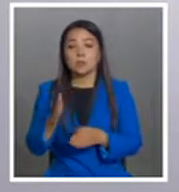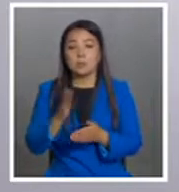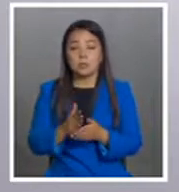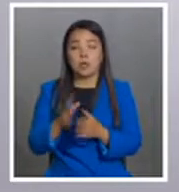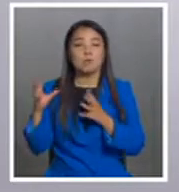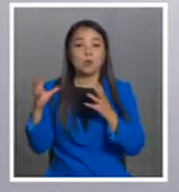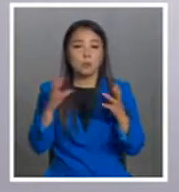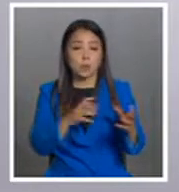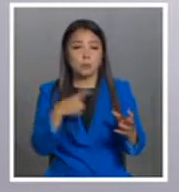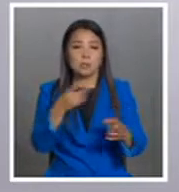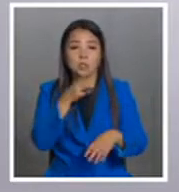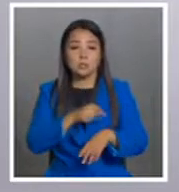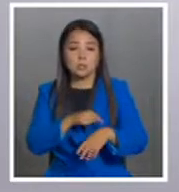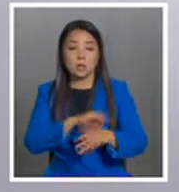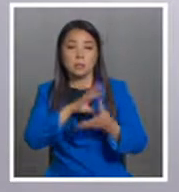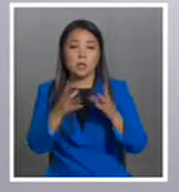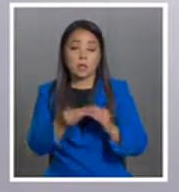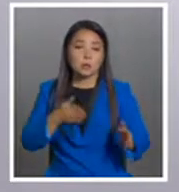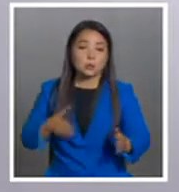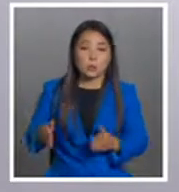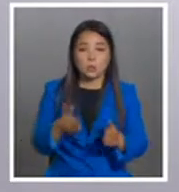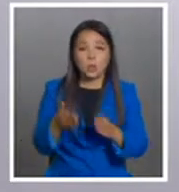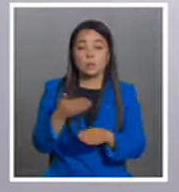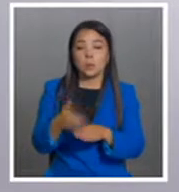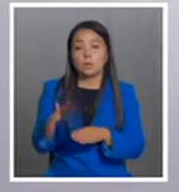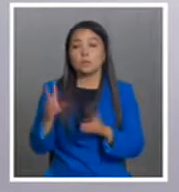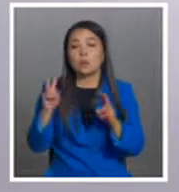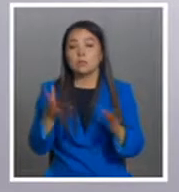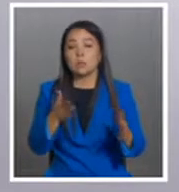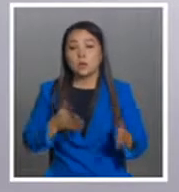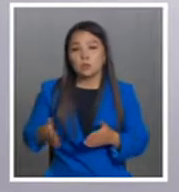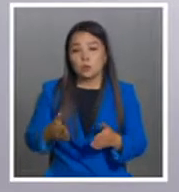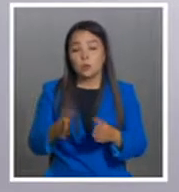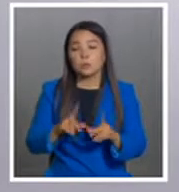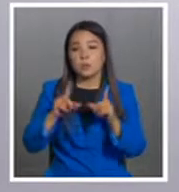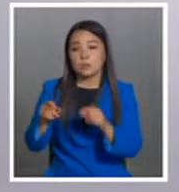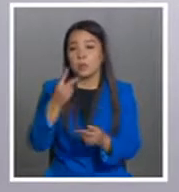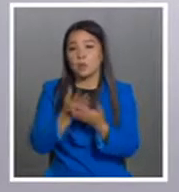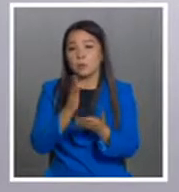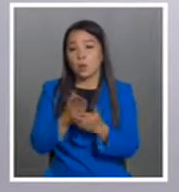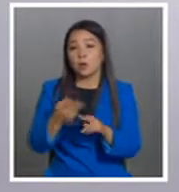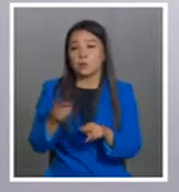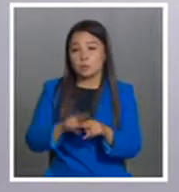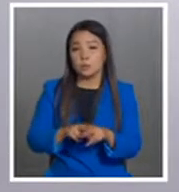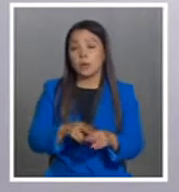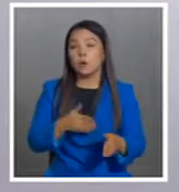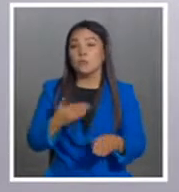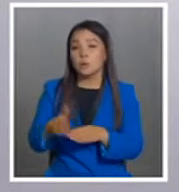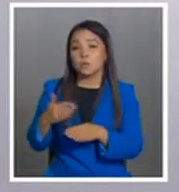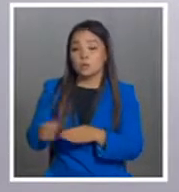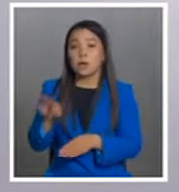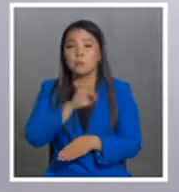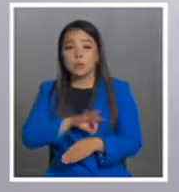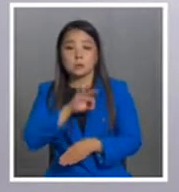сағатта барлық жолдың қандай бөлігін жүріп өткенін білдіреді. Енді осы бөлшектерді пайдалана отырып,